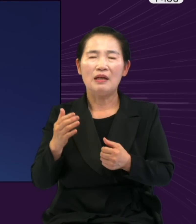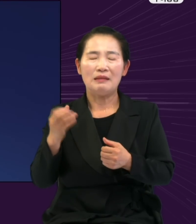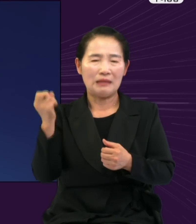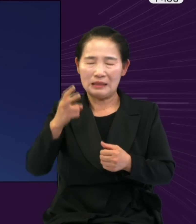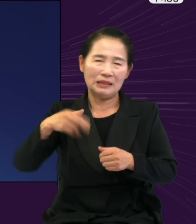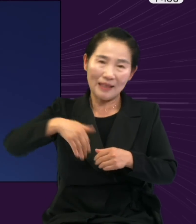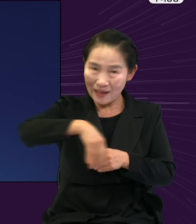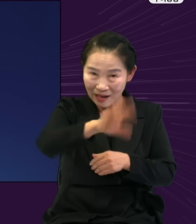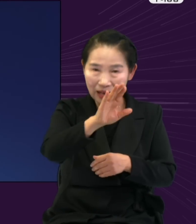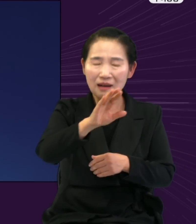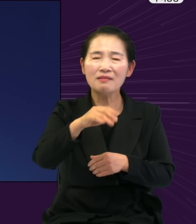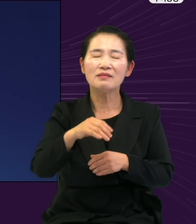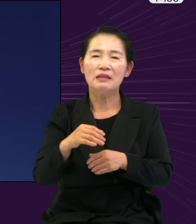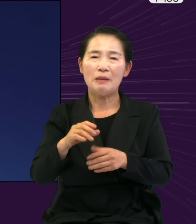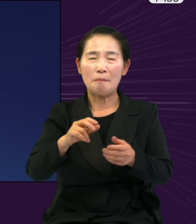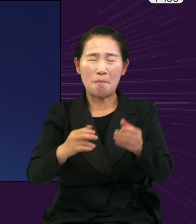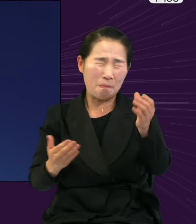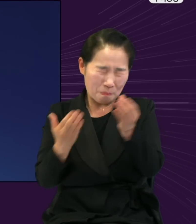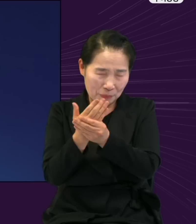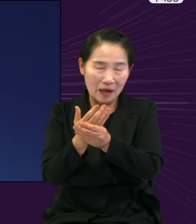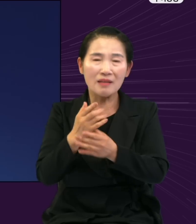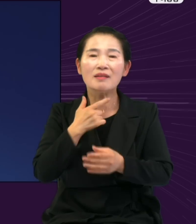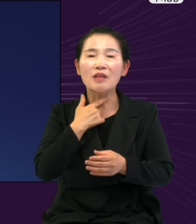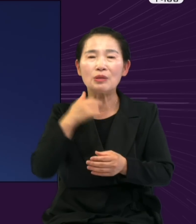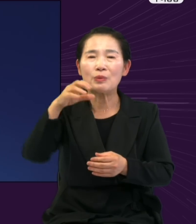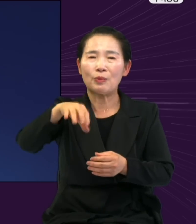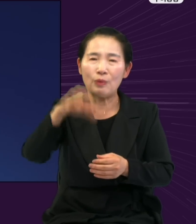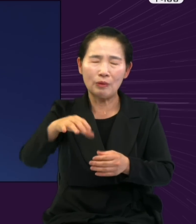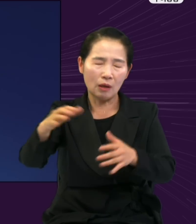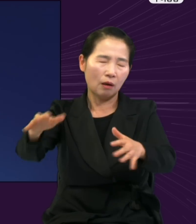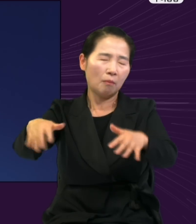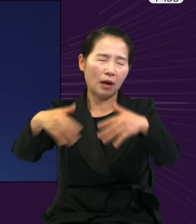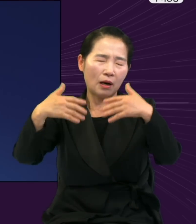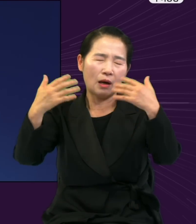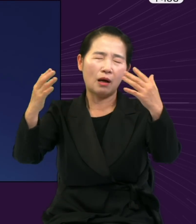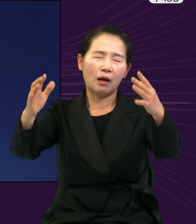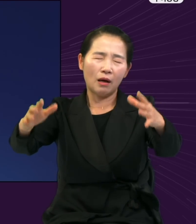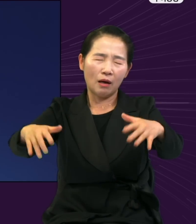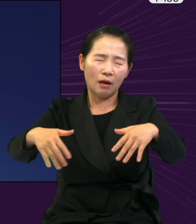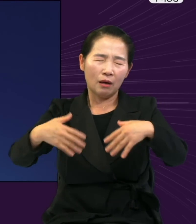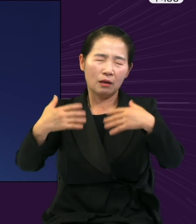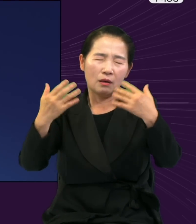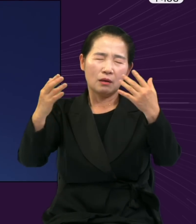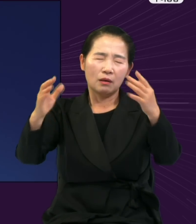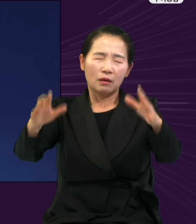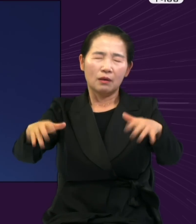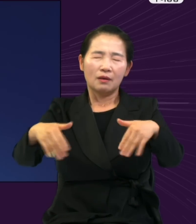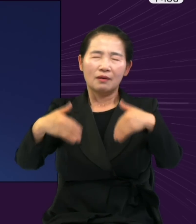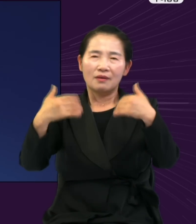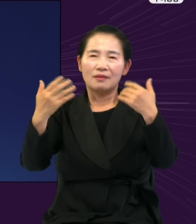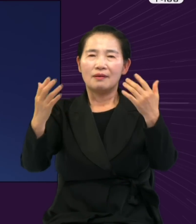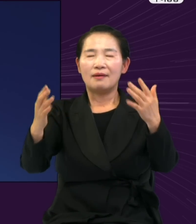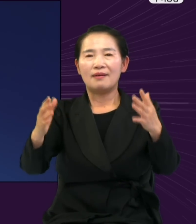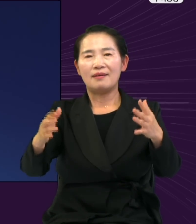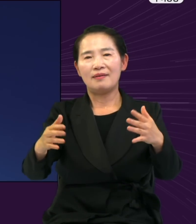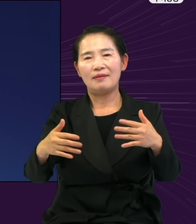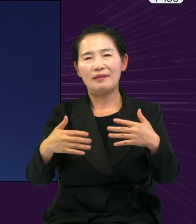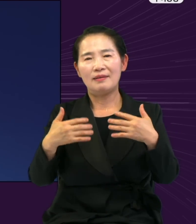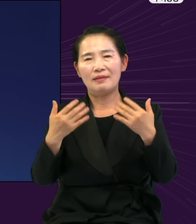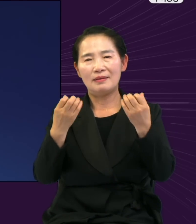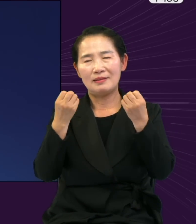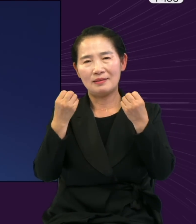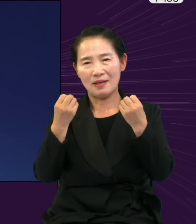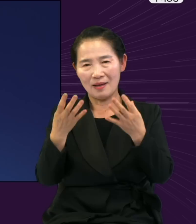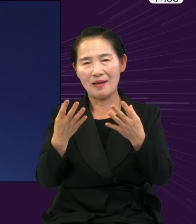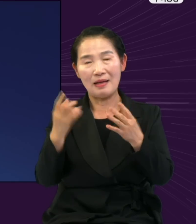바람과 마주하면서 저는 제 상처 안에 생명이 돋아나는 것을 보았습니다. 만약에 내가 용기 내지 않았다면, 그